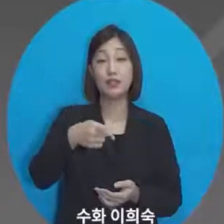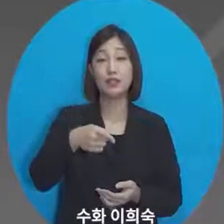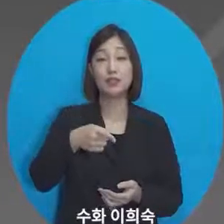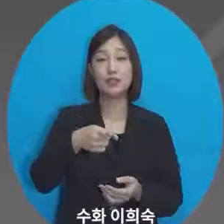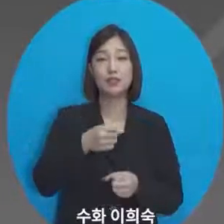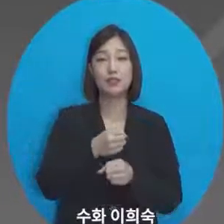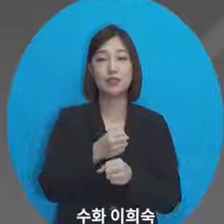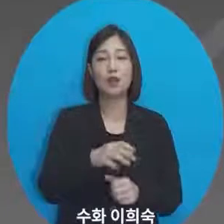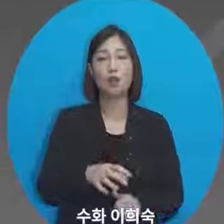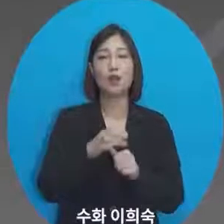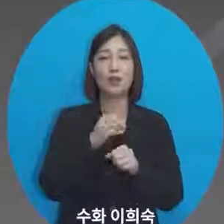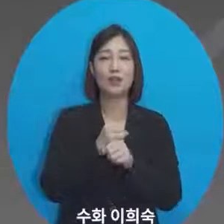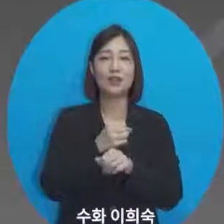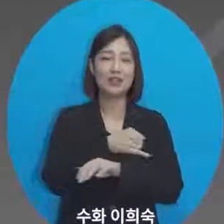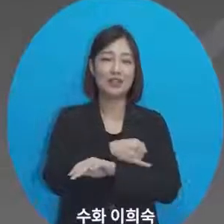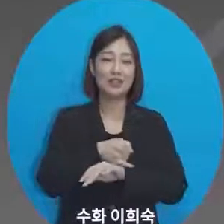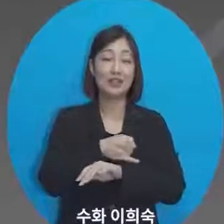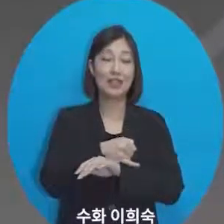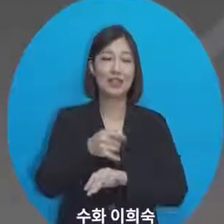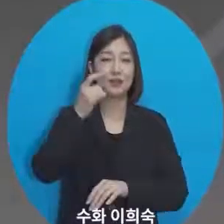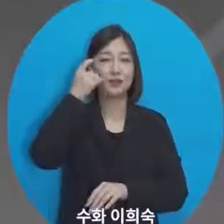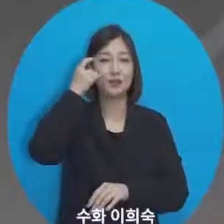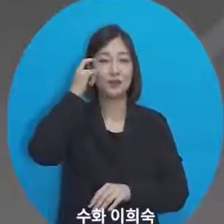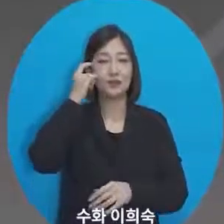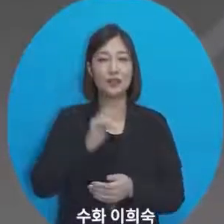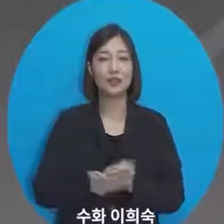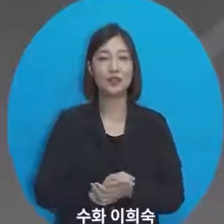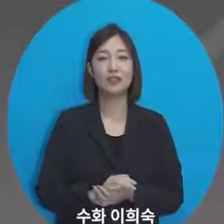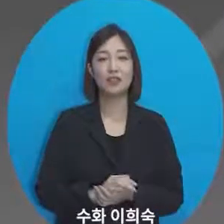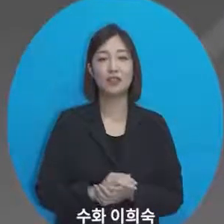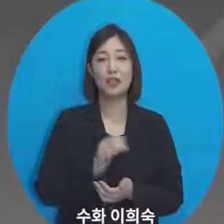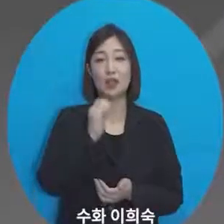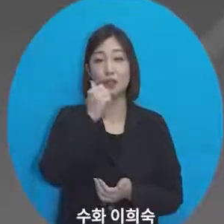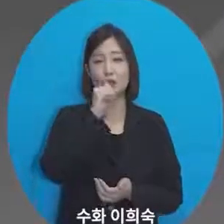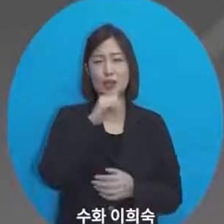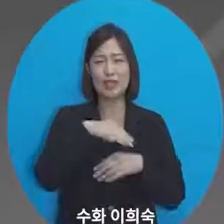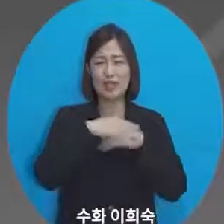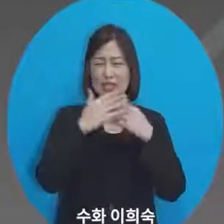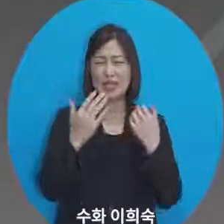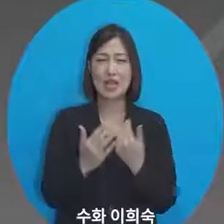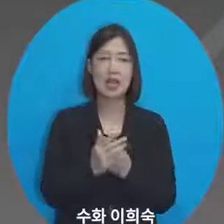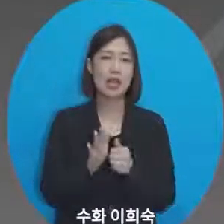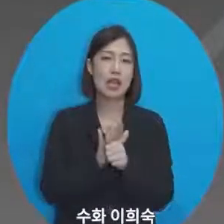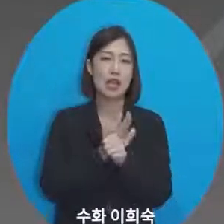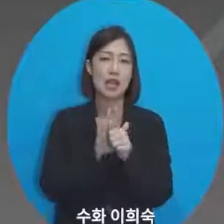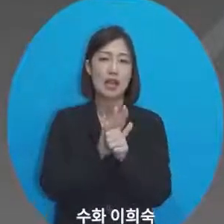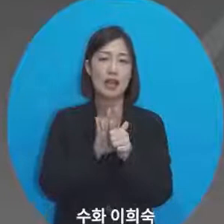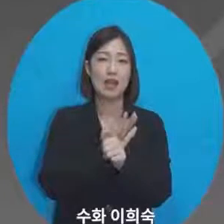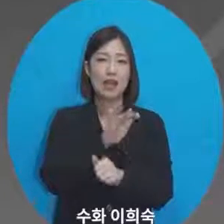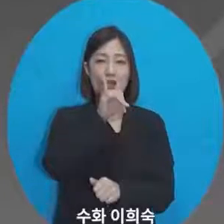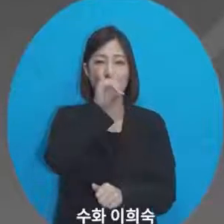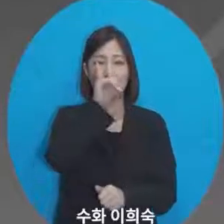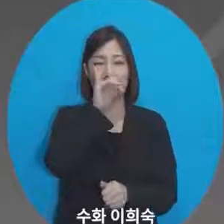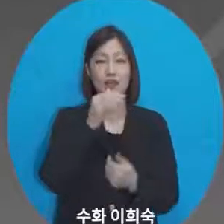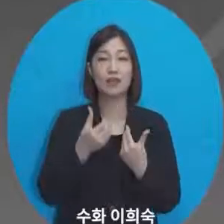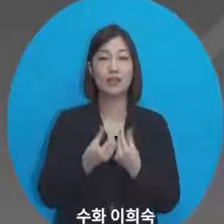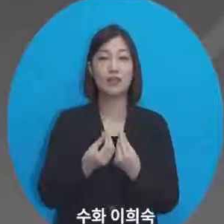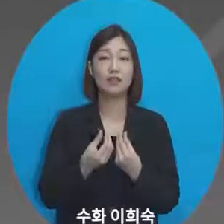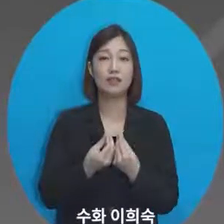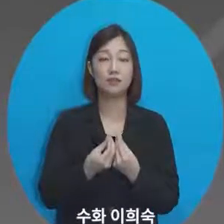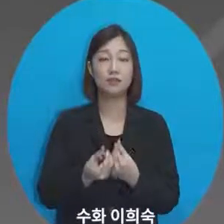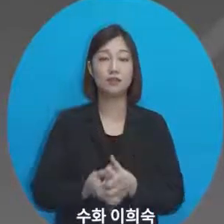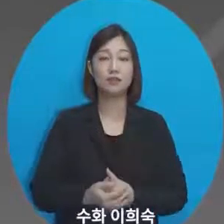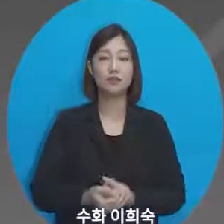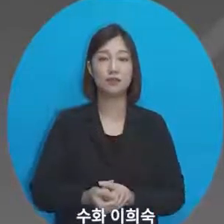집중시켜서 이 부분에 최대한 모든 안내 체계를 집중적으로 배치해서 일단 액세스